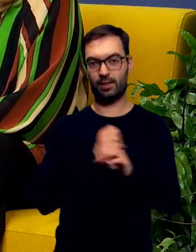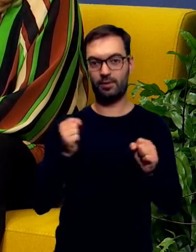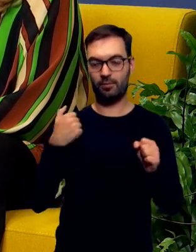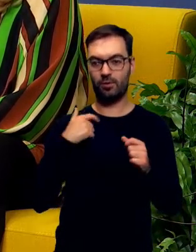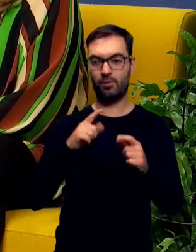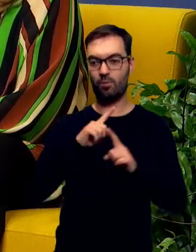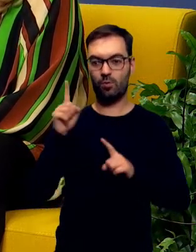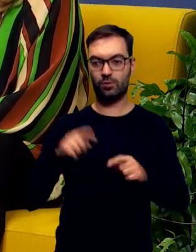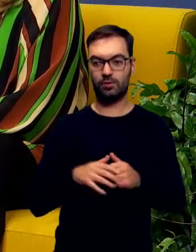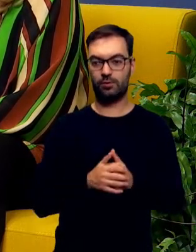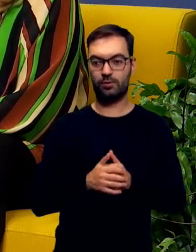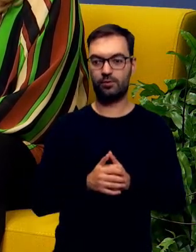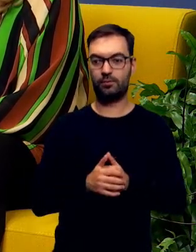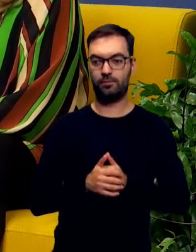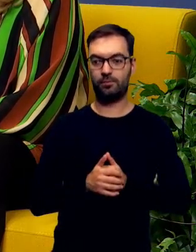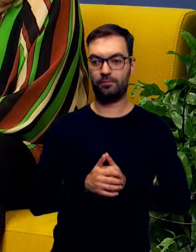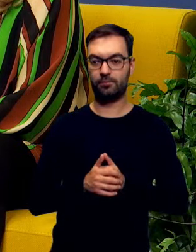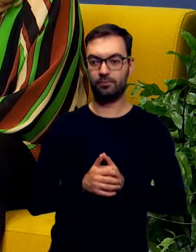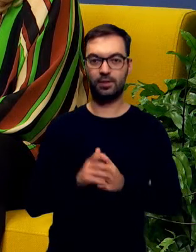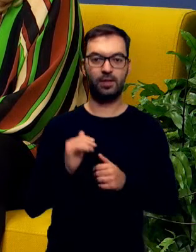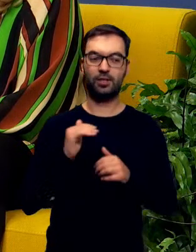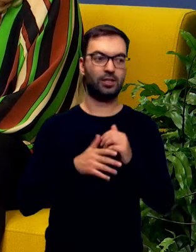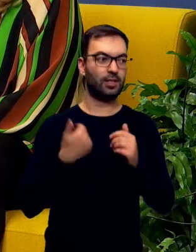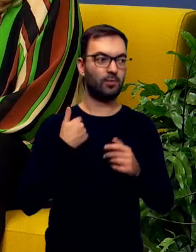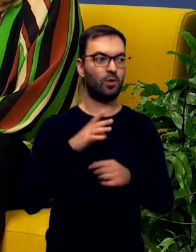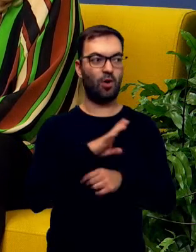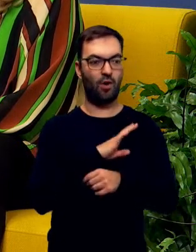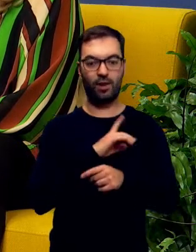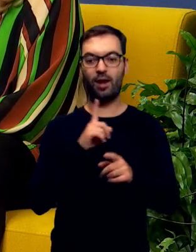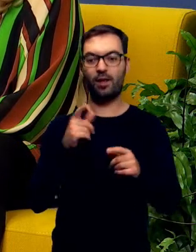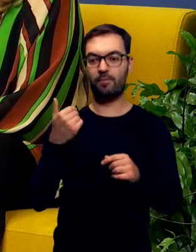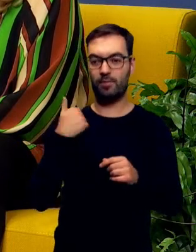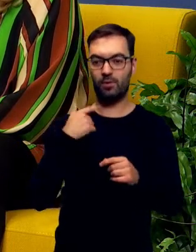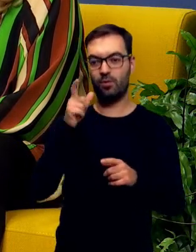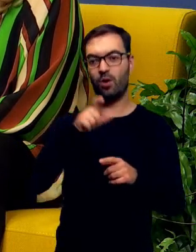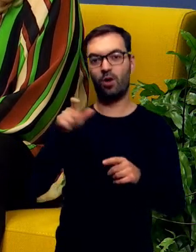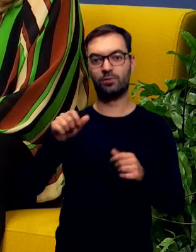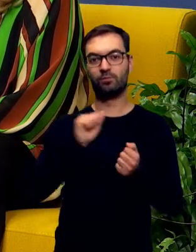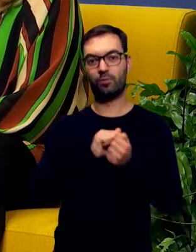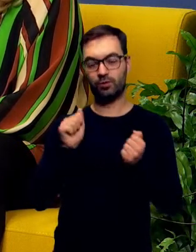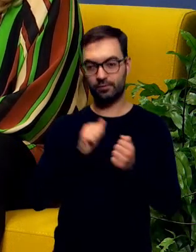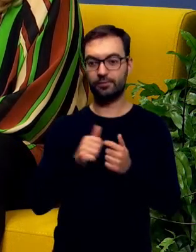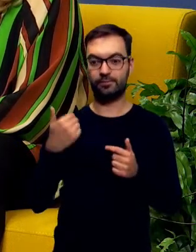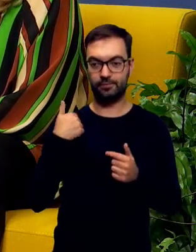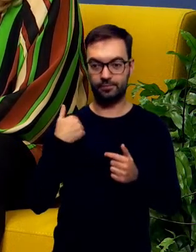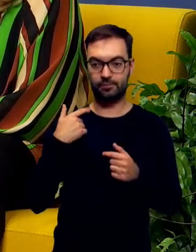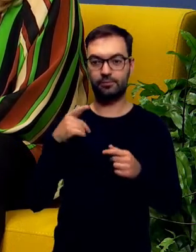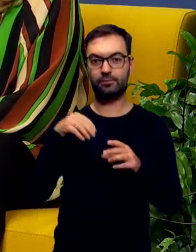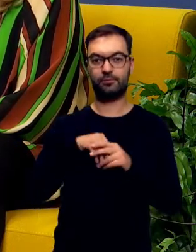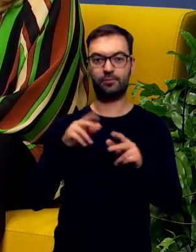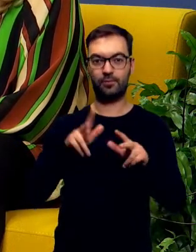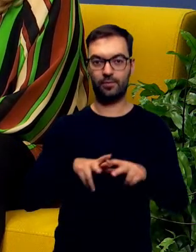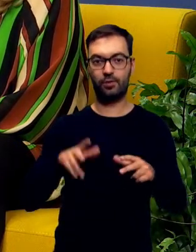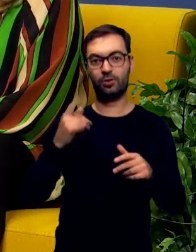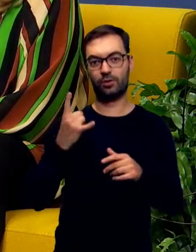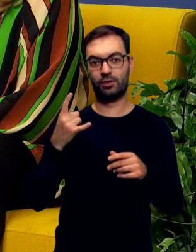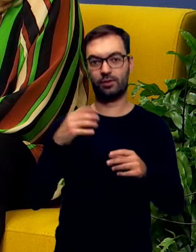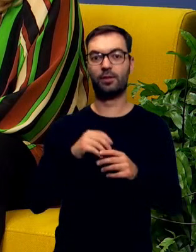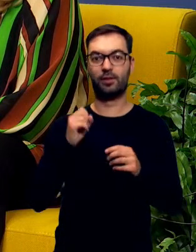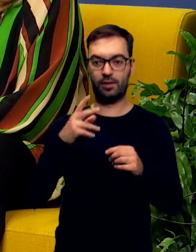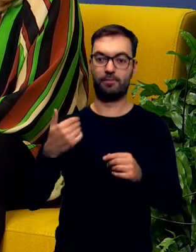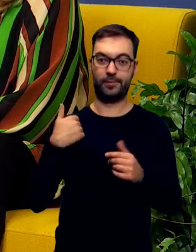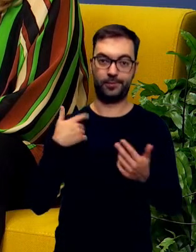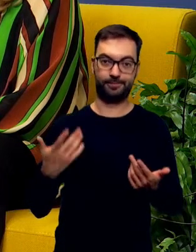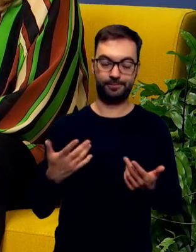Mieliśmy również, nie było na szczęście ofiar, ale osoby poszkodowane, w tym rodzina z dzieckiem,